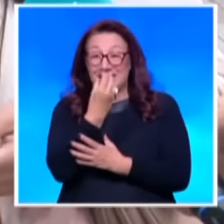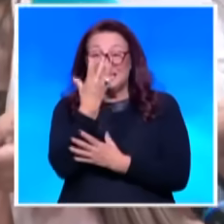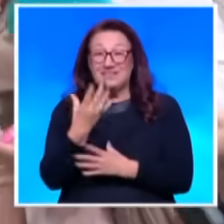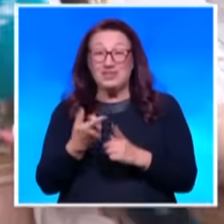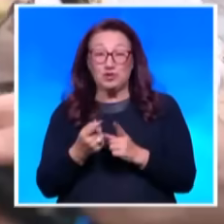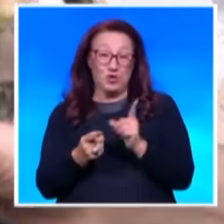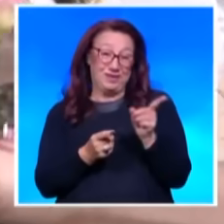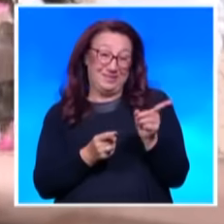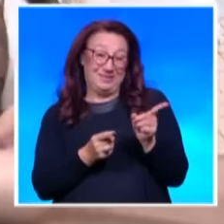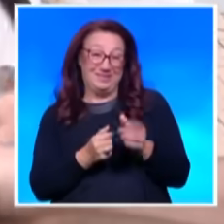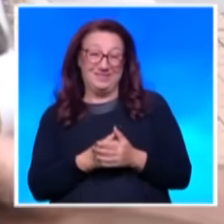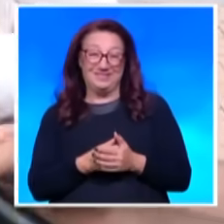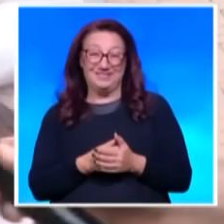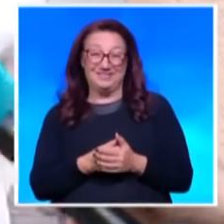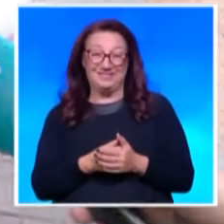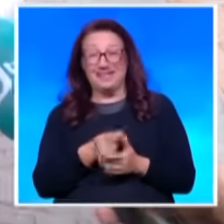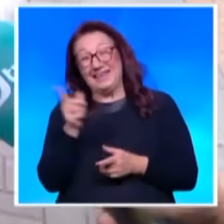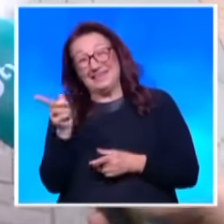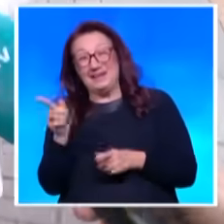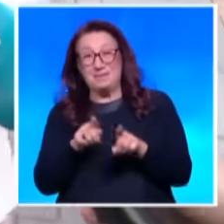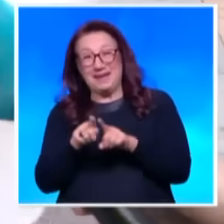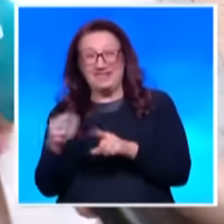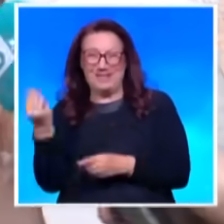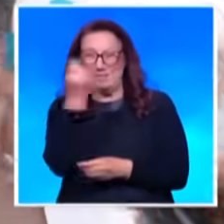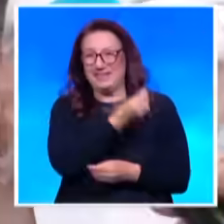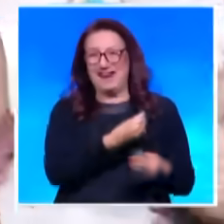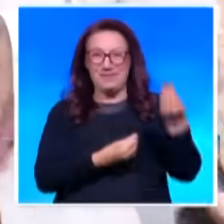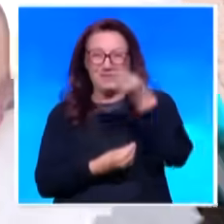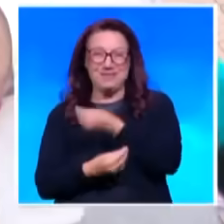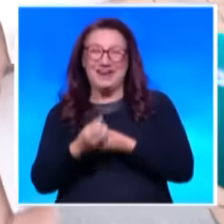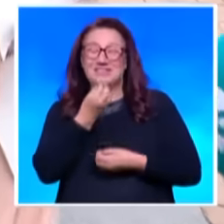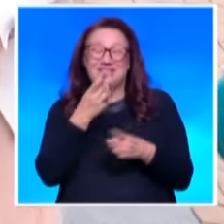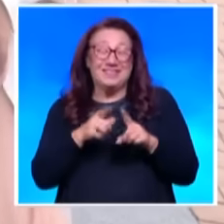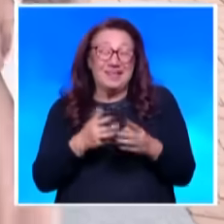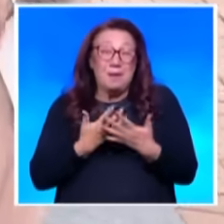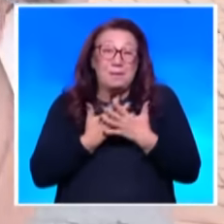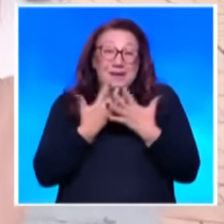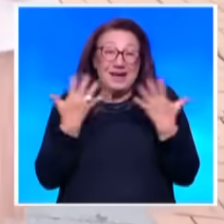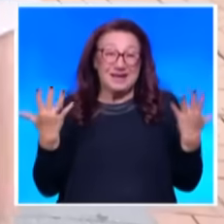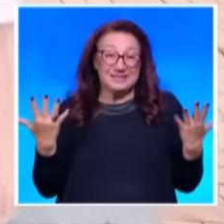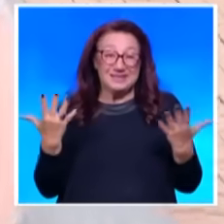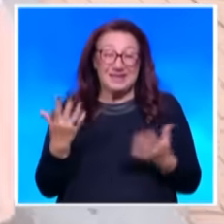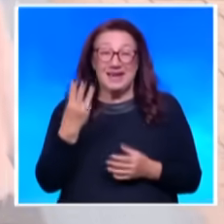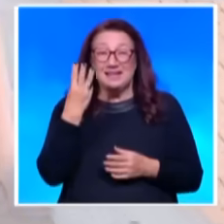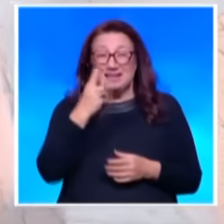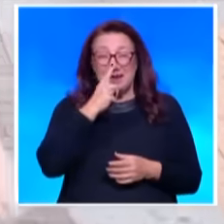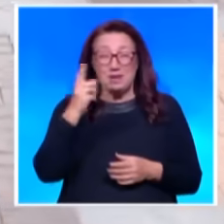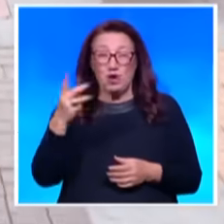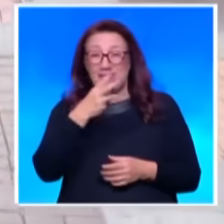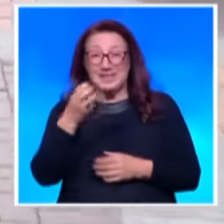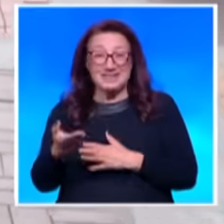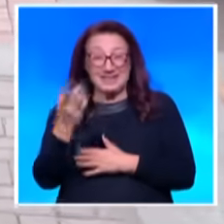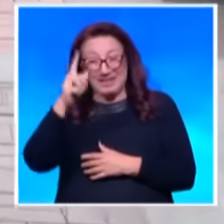От нея. От нея. Празникът е празник. От 3 милиона и 300 хиляди жени в